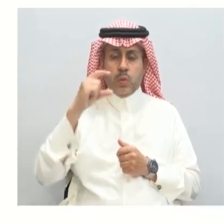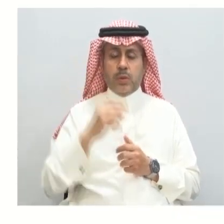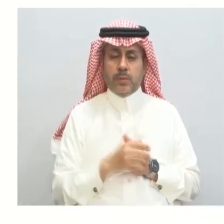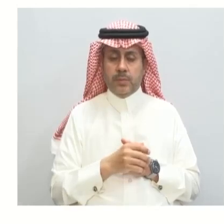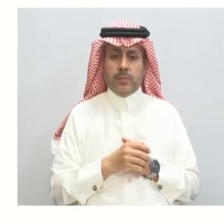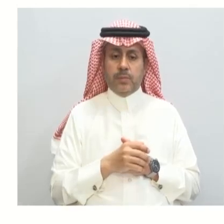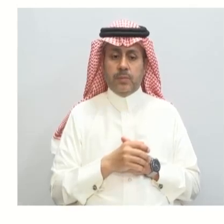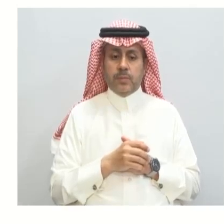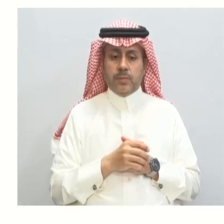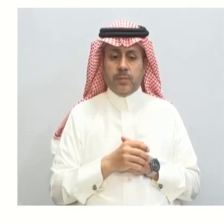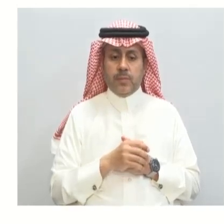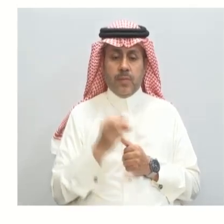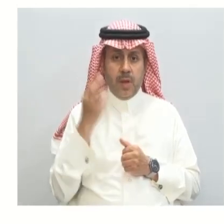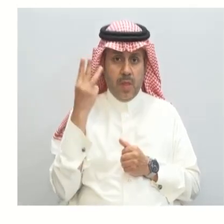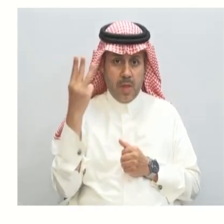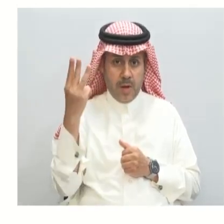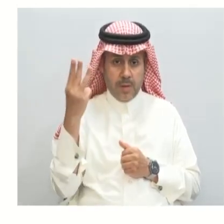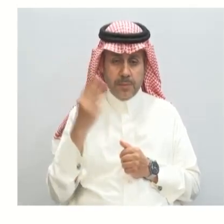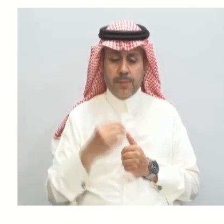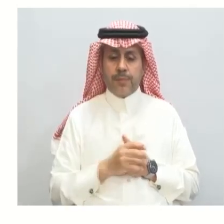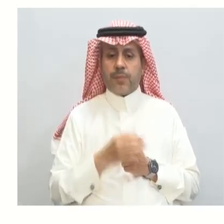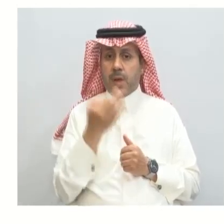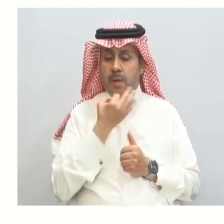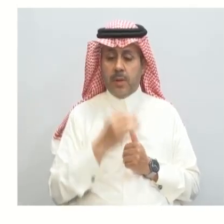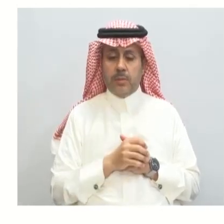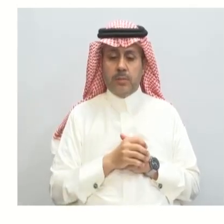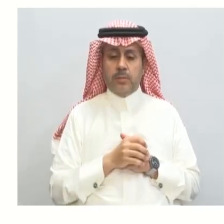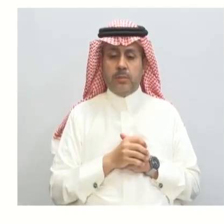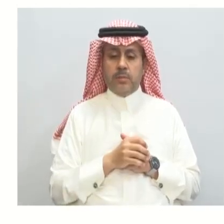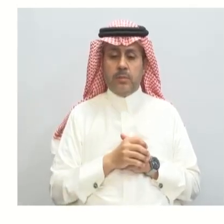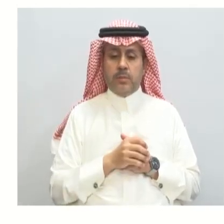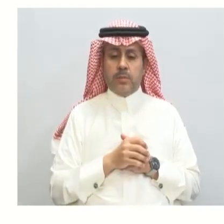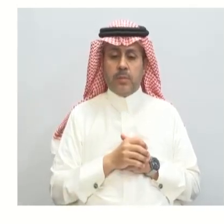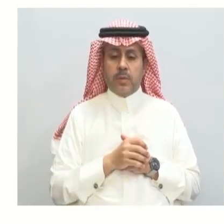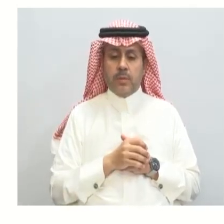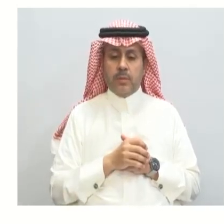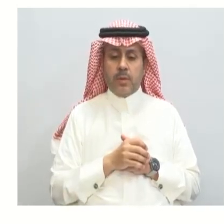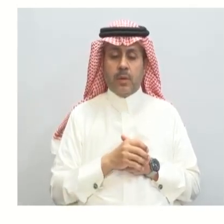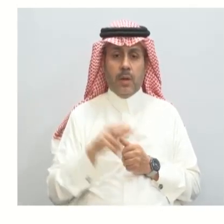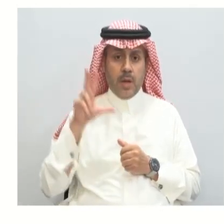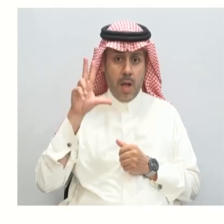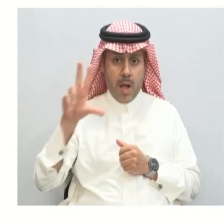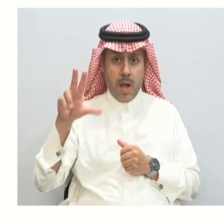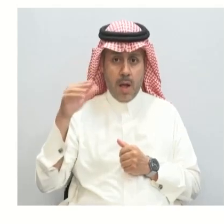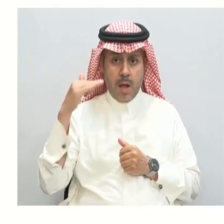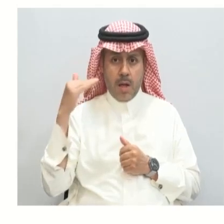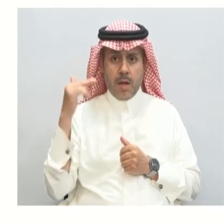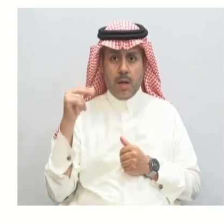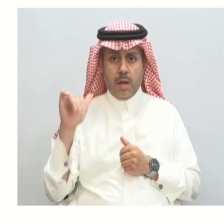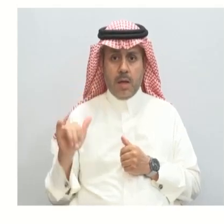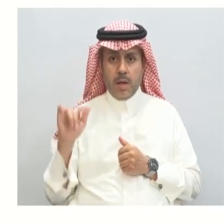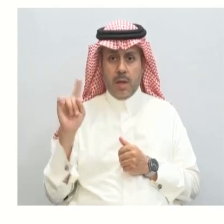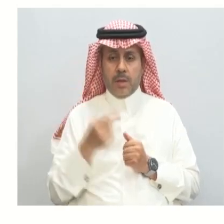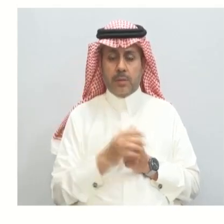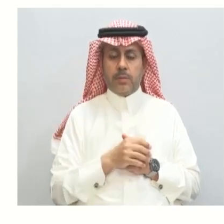لجحود الكلمه الثالثه والاخيره معنا في هذه الايات في قول الله عز وجل وانه لحب الخير لشديد